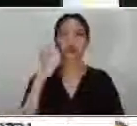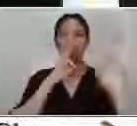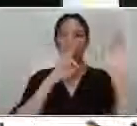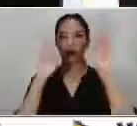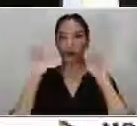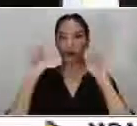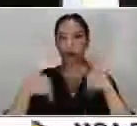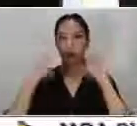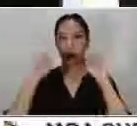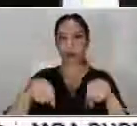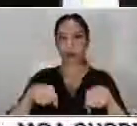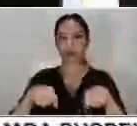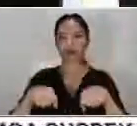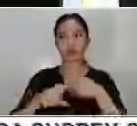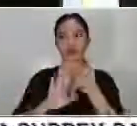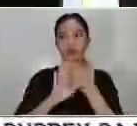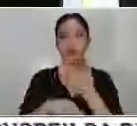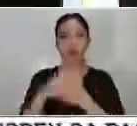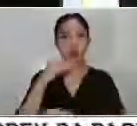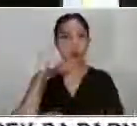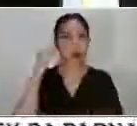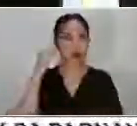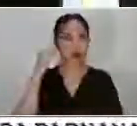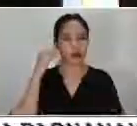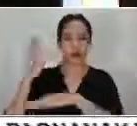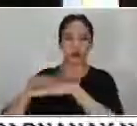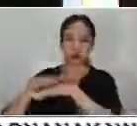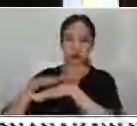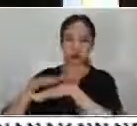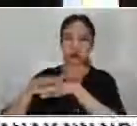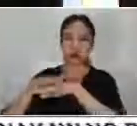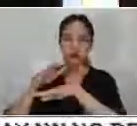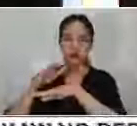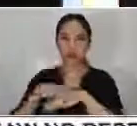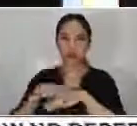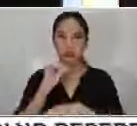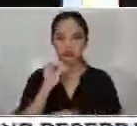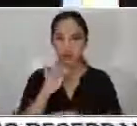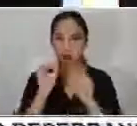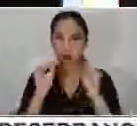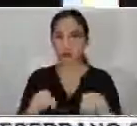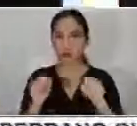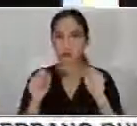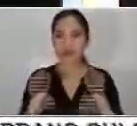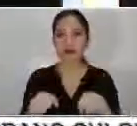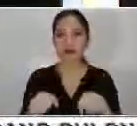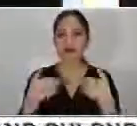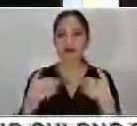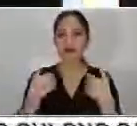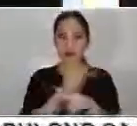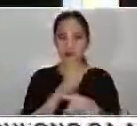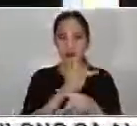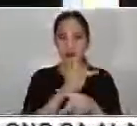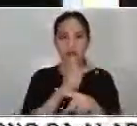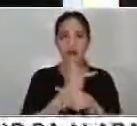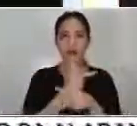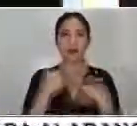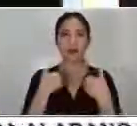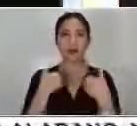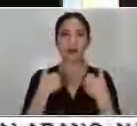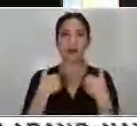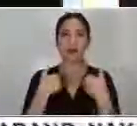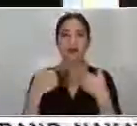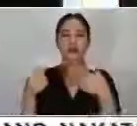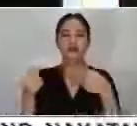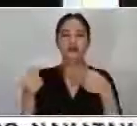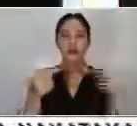sa pinakahuling ulat ng Voice of America. Umalo na sa mahigit 700 ang mga namamatay sa pagitan ng Hamas